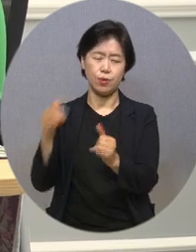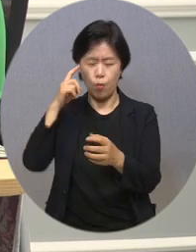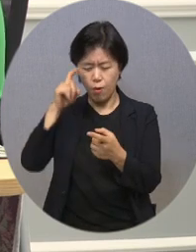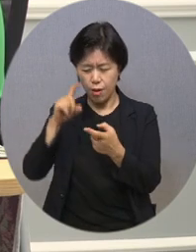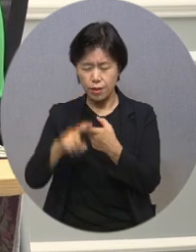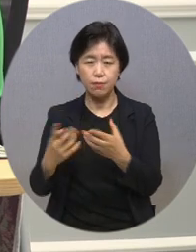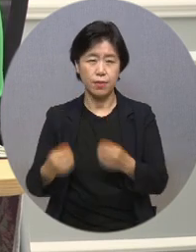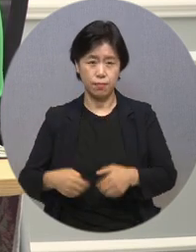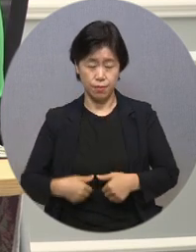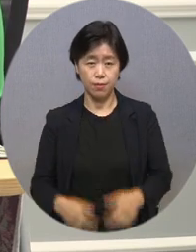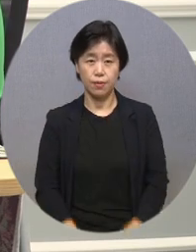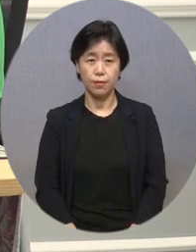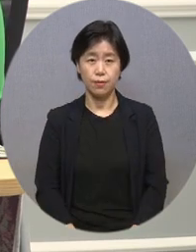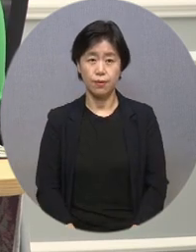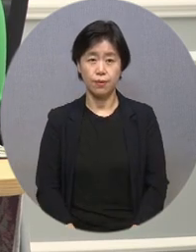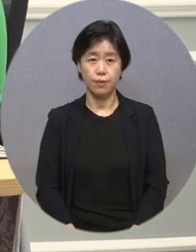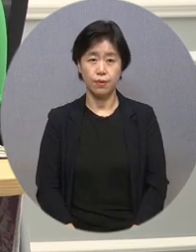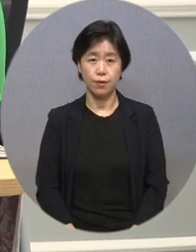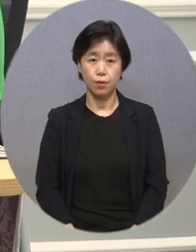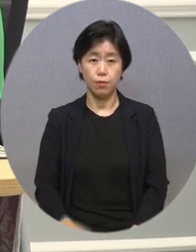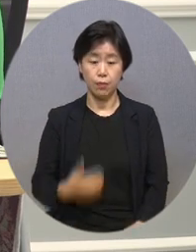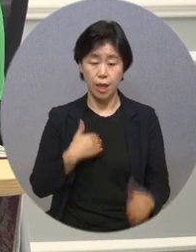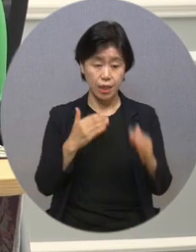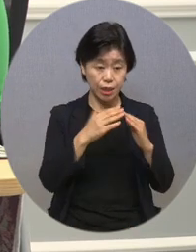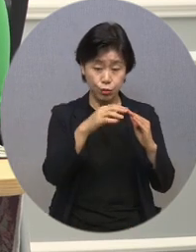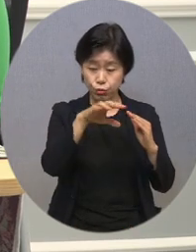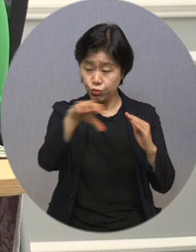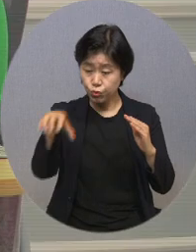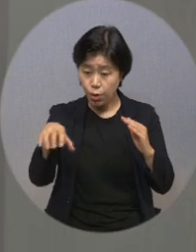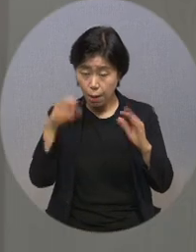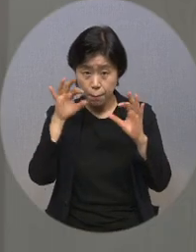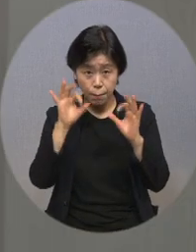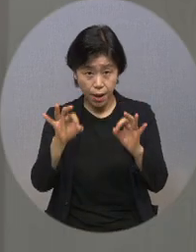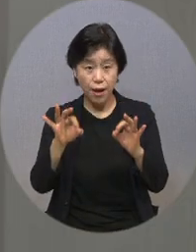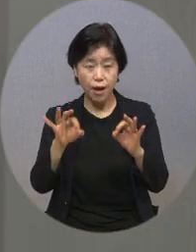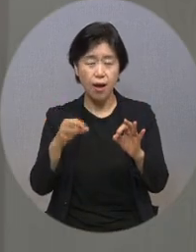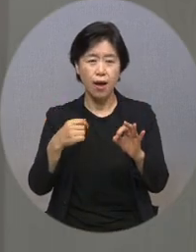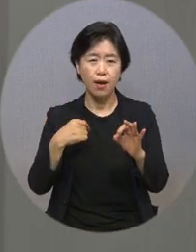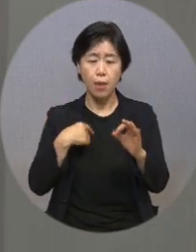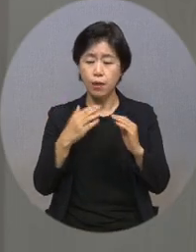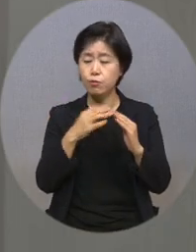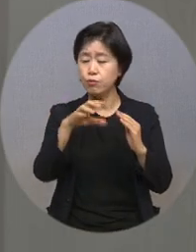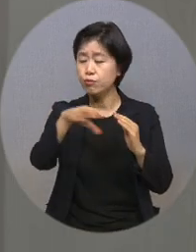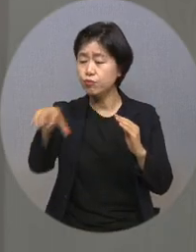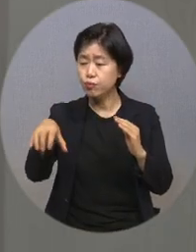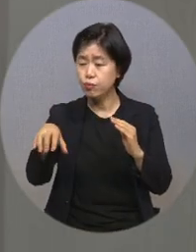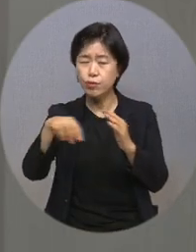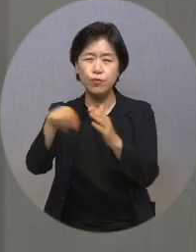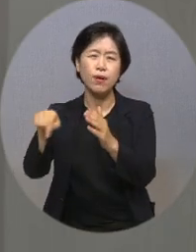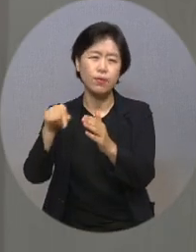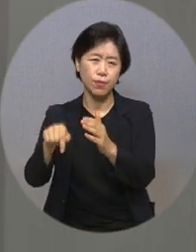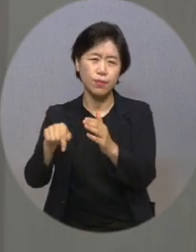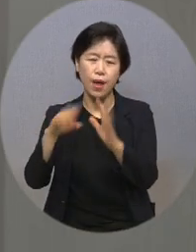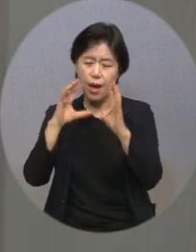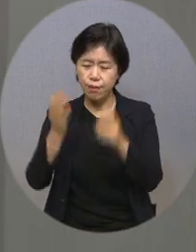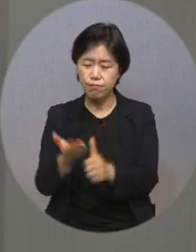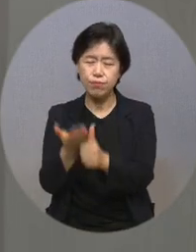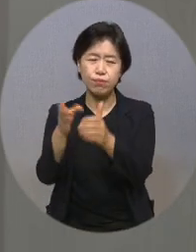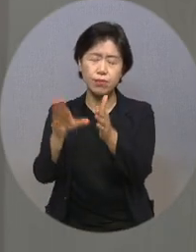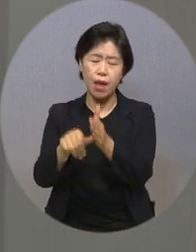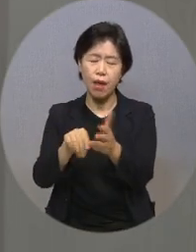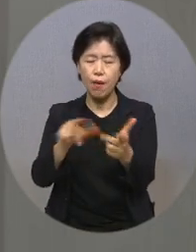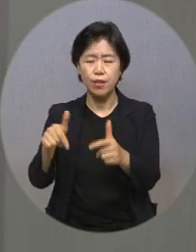네. 사실 우리 주변을 조금만 자세히 살펴보면 내 이웃 중에서도 아이를 키우는데 형편이